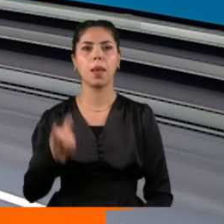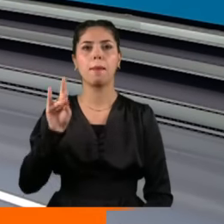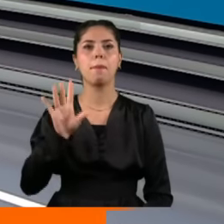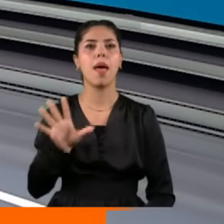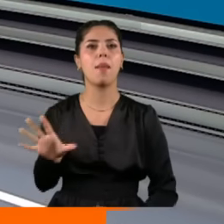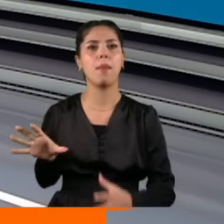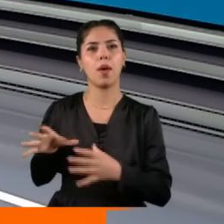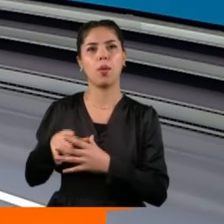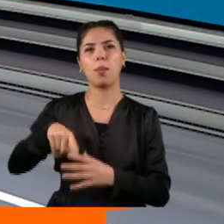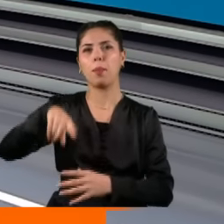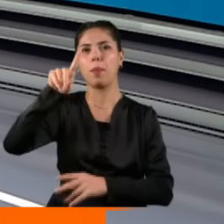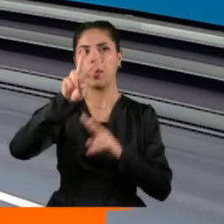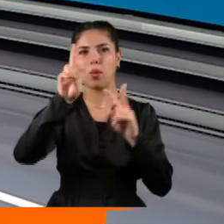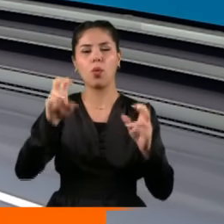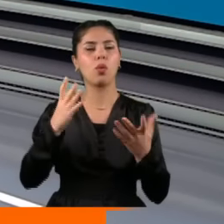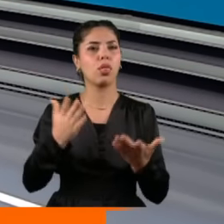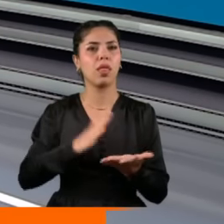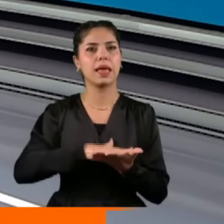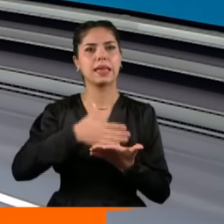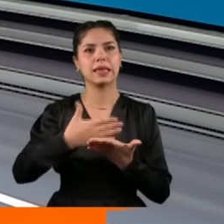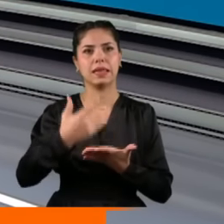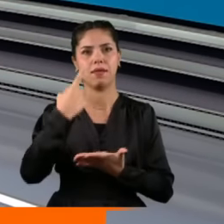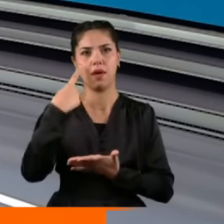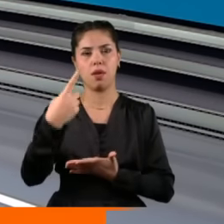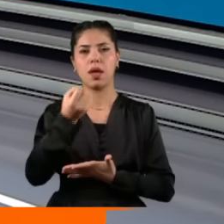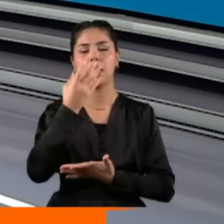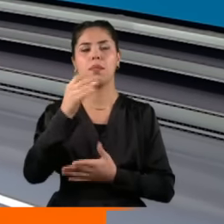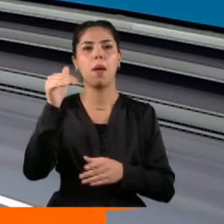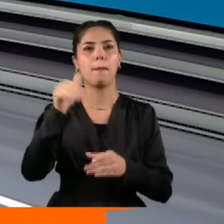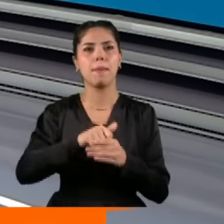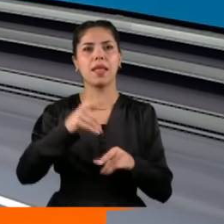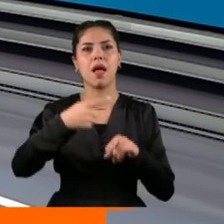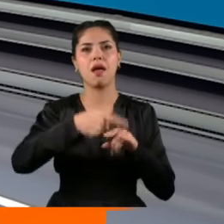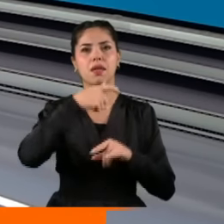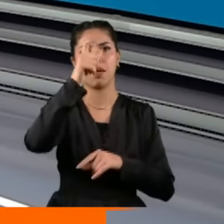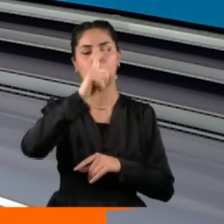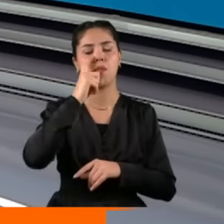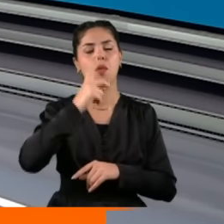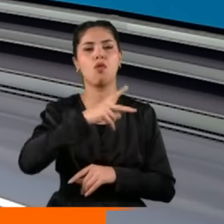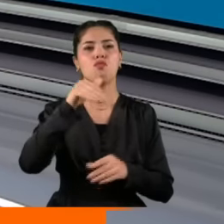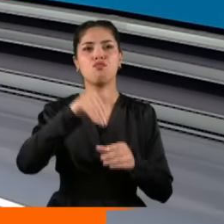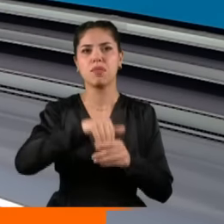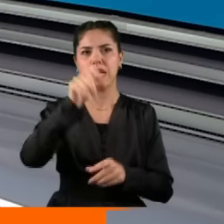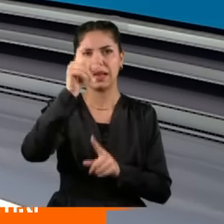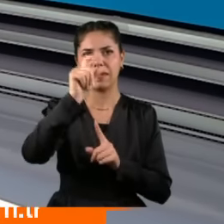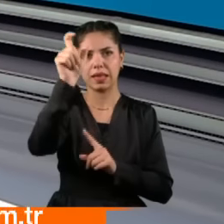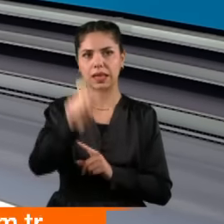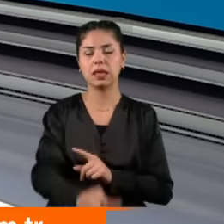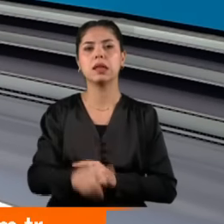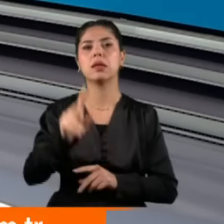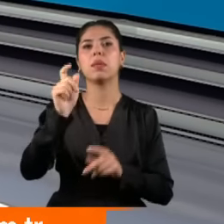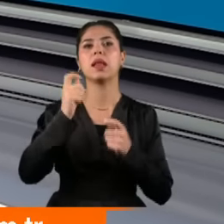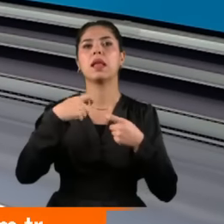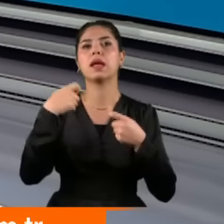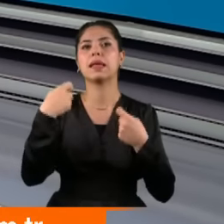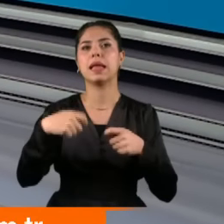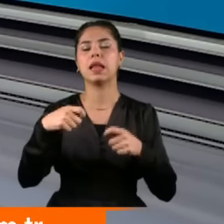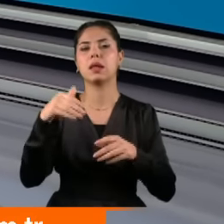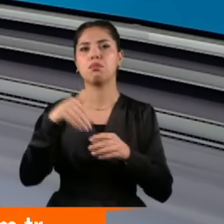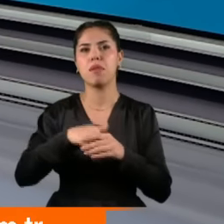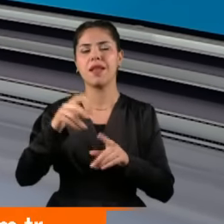MHP'de ise bugünün gündemi istifalar. Isparta Milletvekili Hasan Bahsi Sönmez, Bolu Milletvekili İsmail Akgül ve Kilis Milletvekili Mustafa Demir'in adı bir